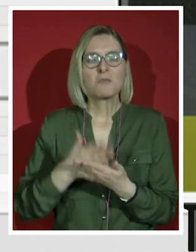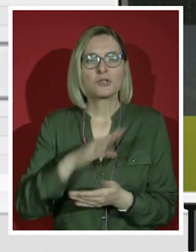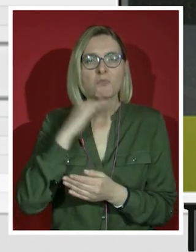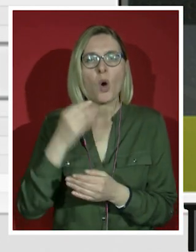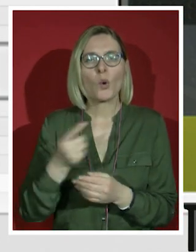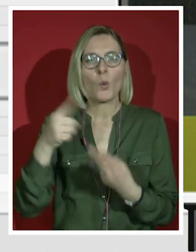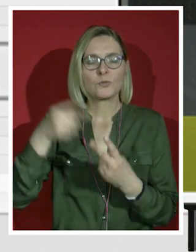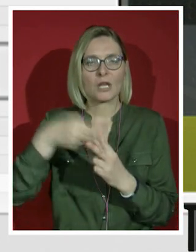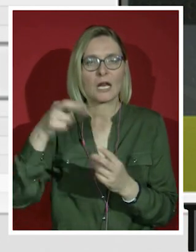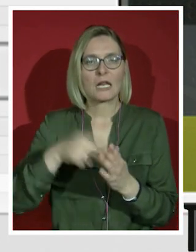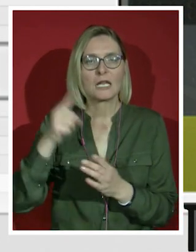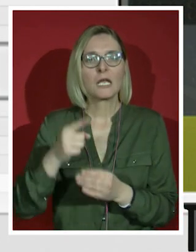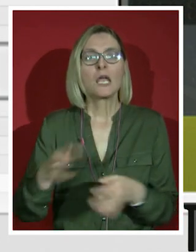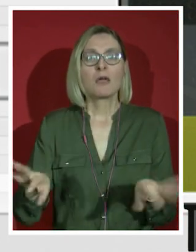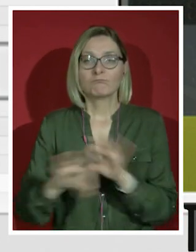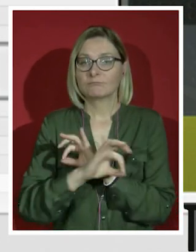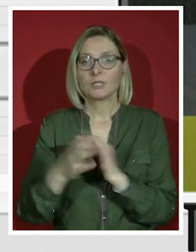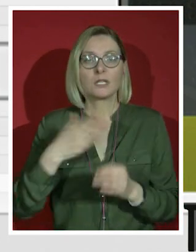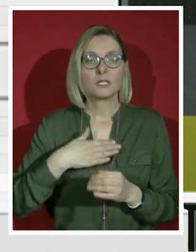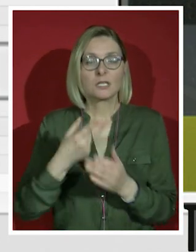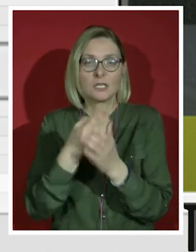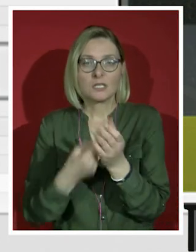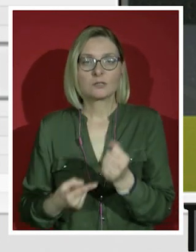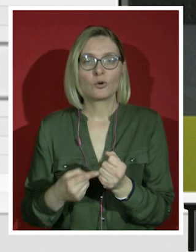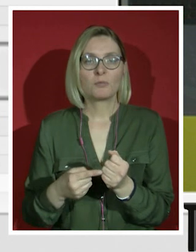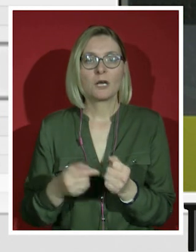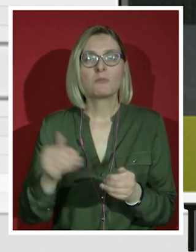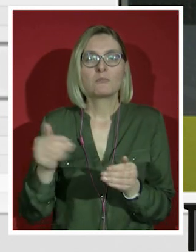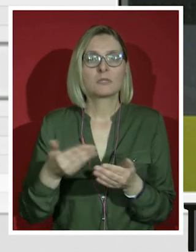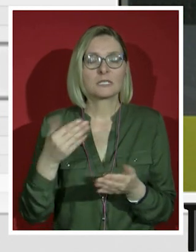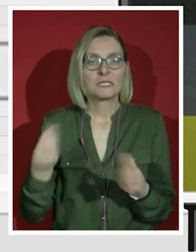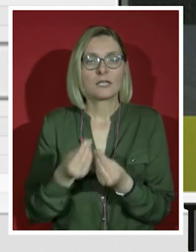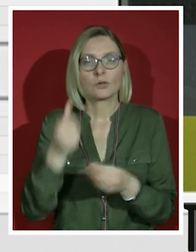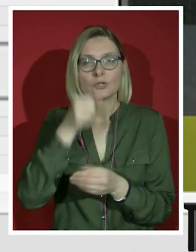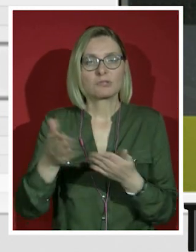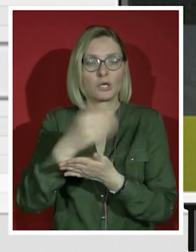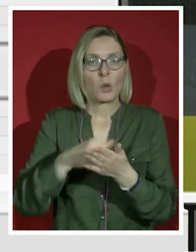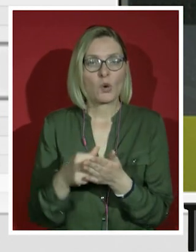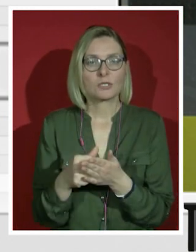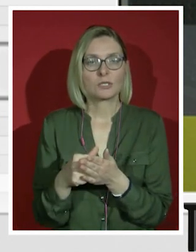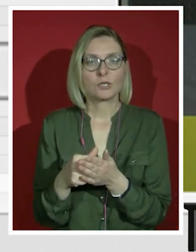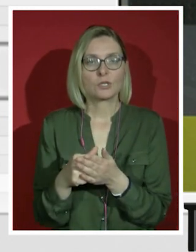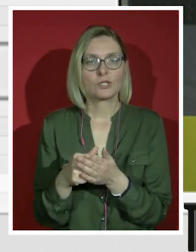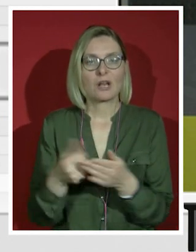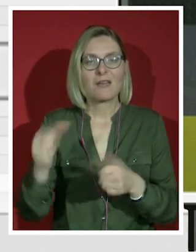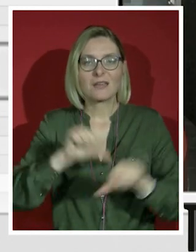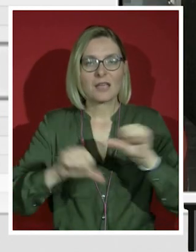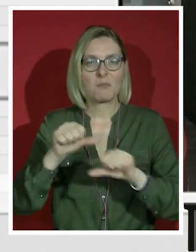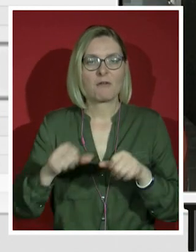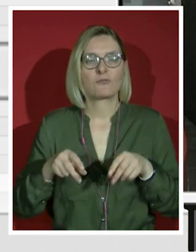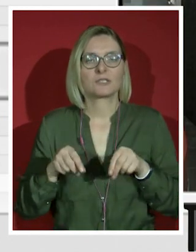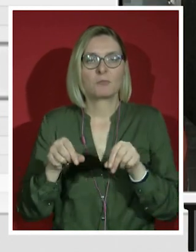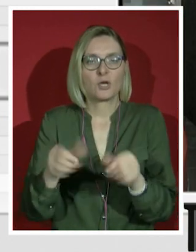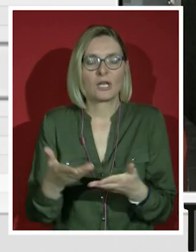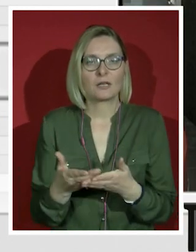се соочивме со големи загуби, токму поради употребата на хемикалии во земјоделието, во овоштарството. Сашо, може би вие би